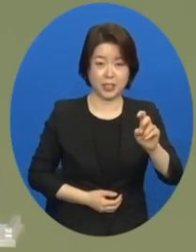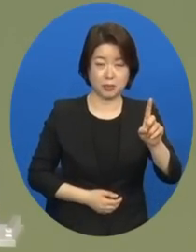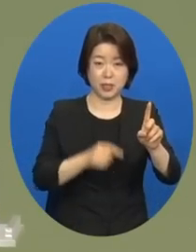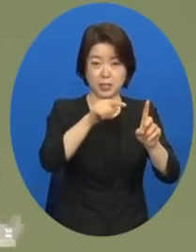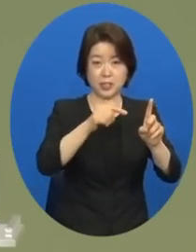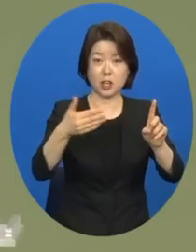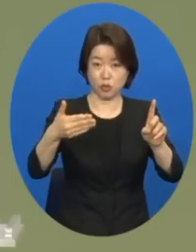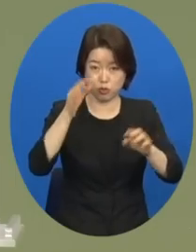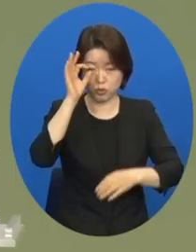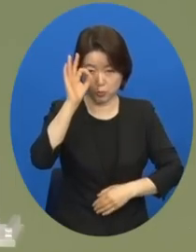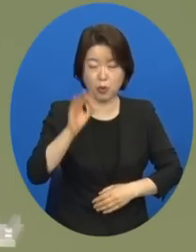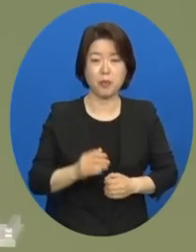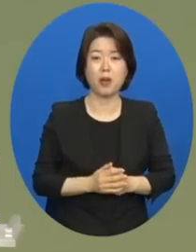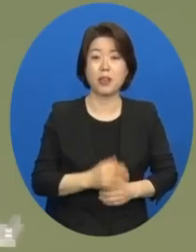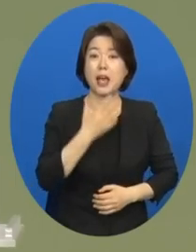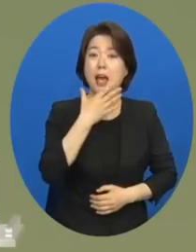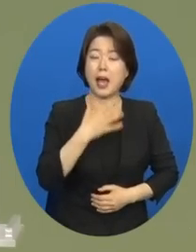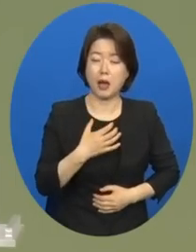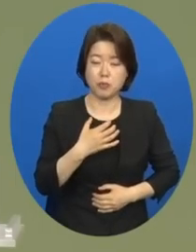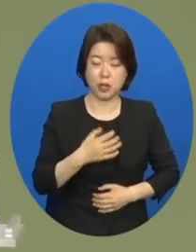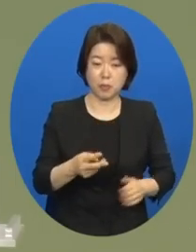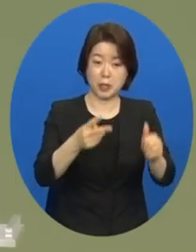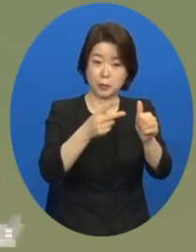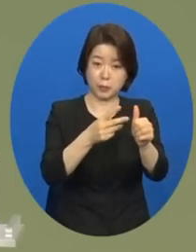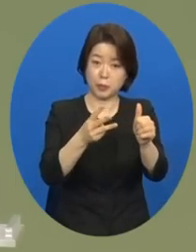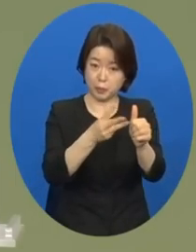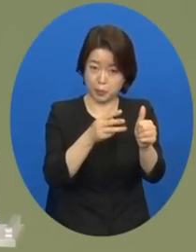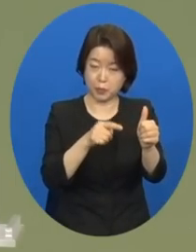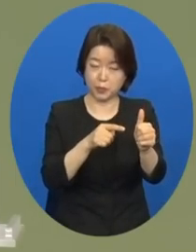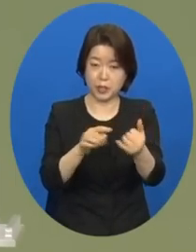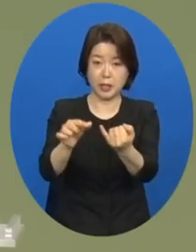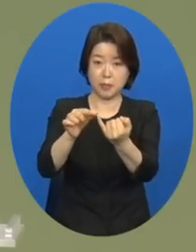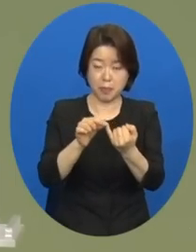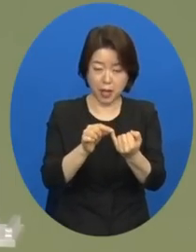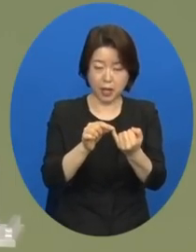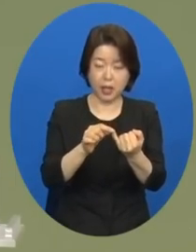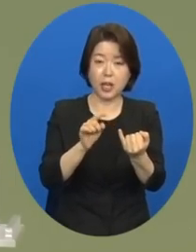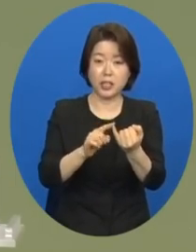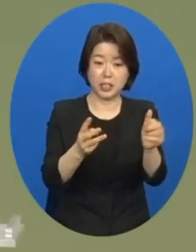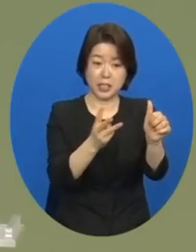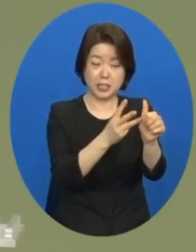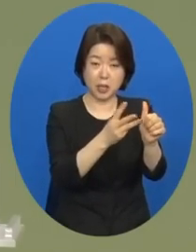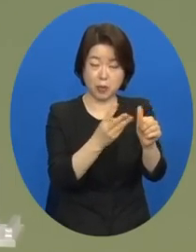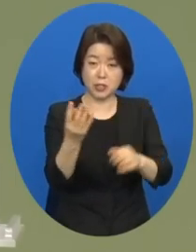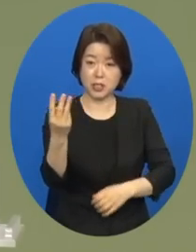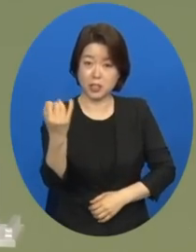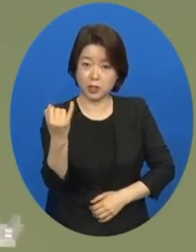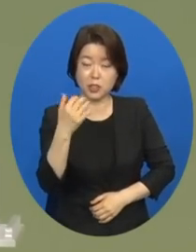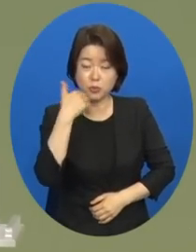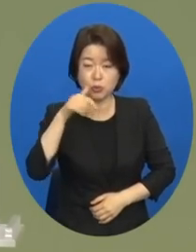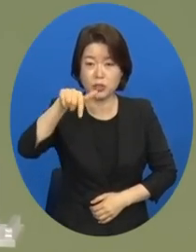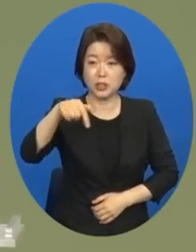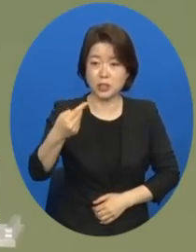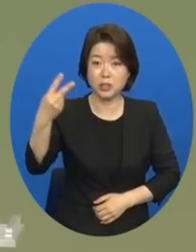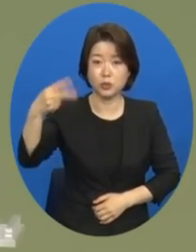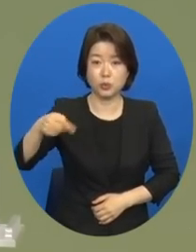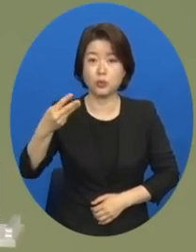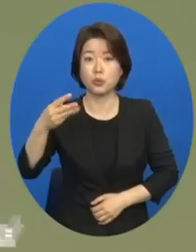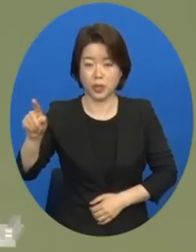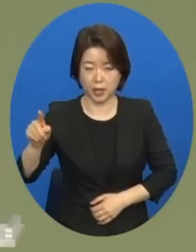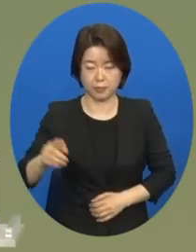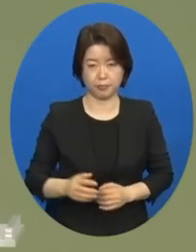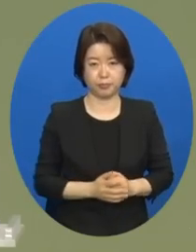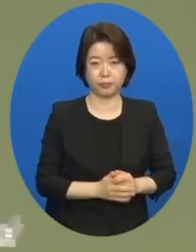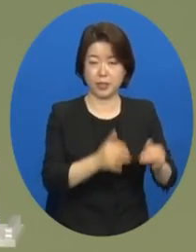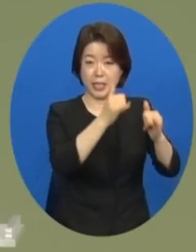아브라함이 후처를 취하였으니 그 이름은 그들아라 역대상 1장 32절에